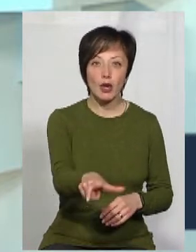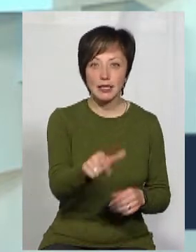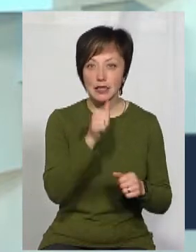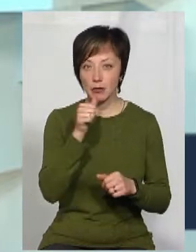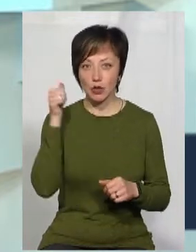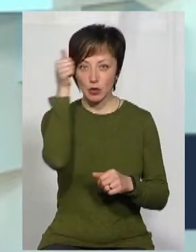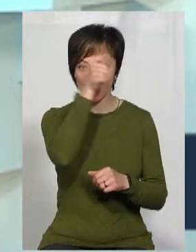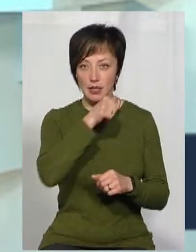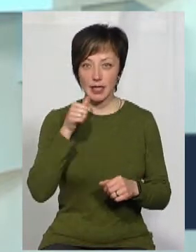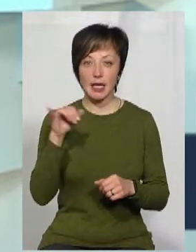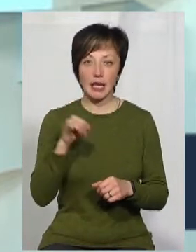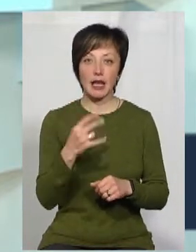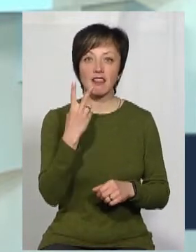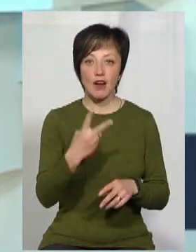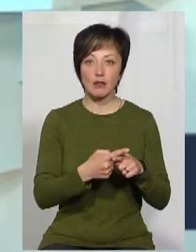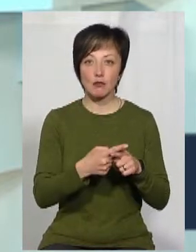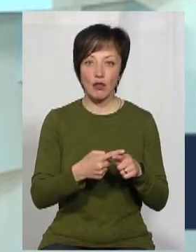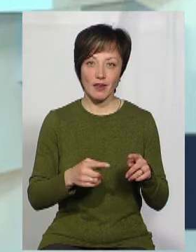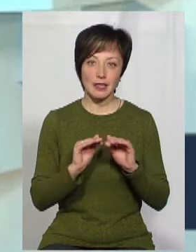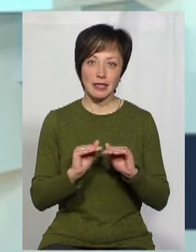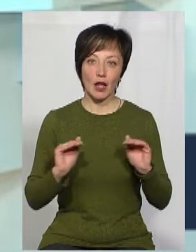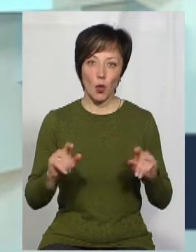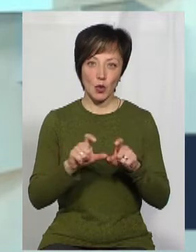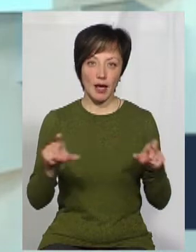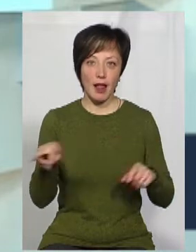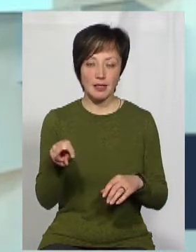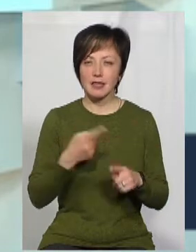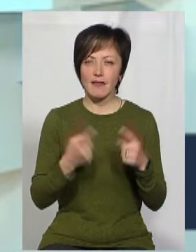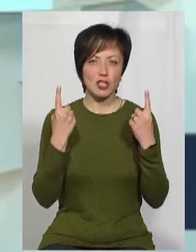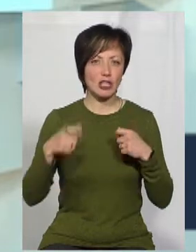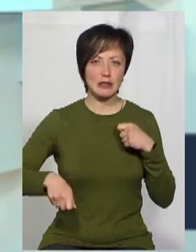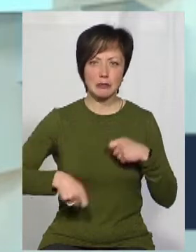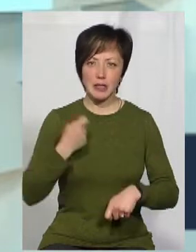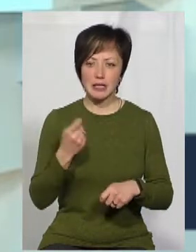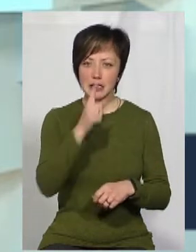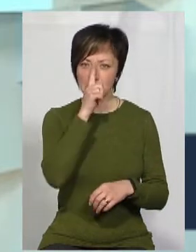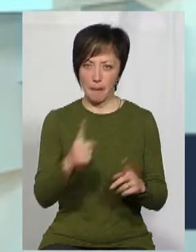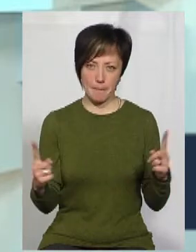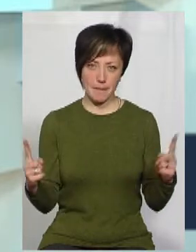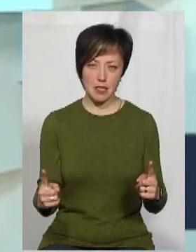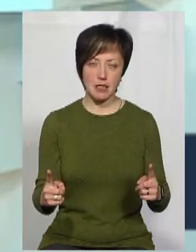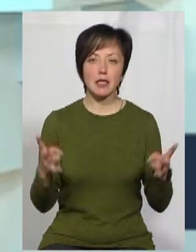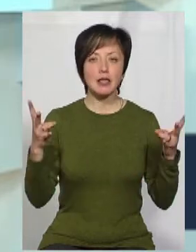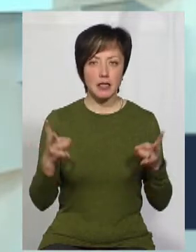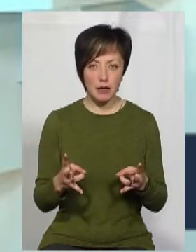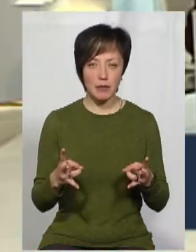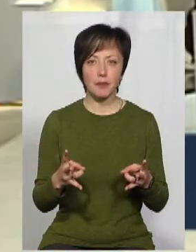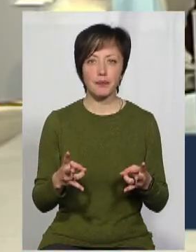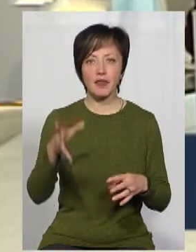за минулий рік, ну і 2,5 садочки в Лєзньому. Це величезні збитки, і це тільки за місяць. Плюс треба так